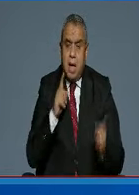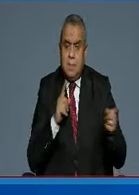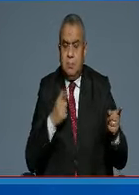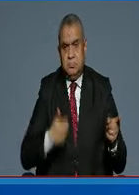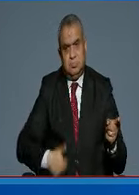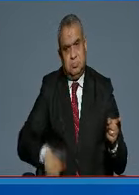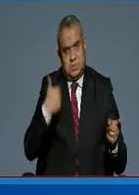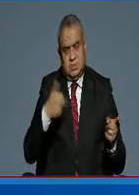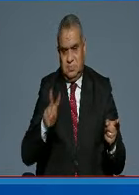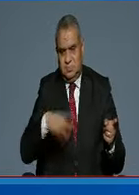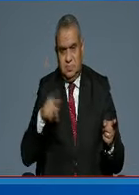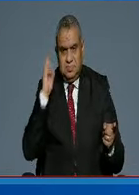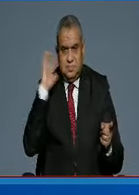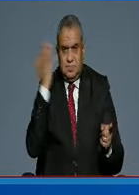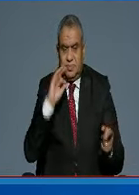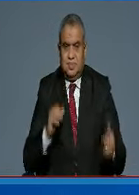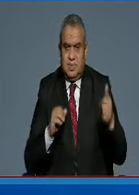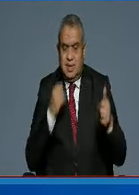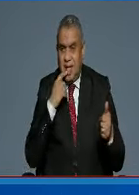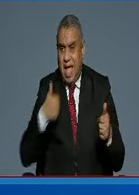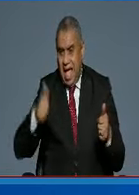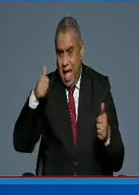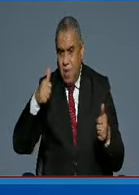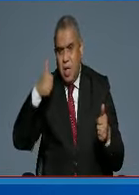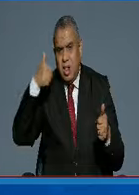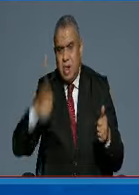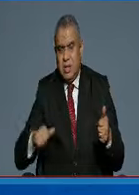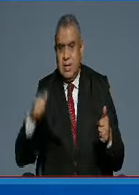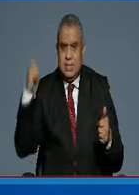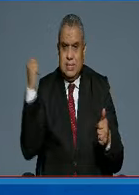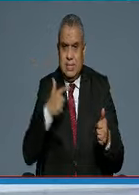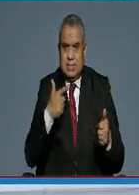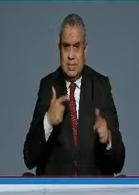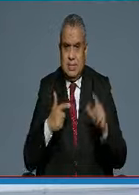المباراه ل حد ما جيده عن الشوط الاول امام عاشور